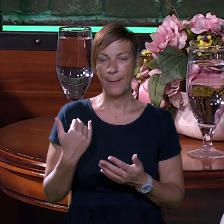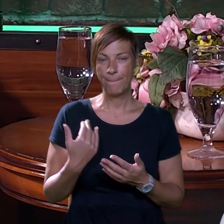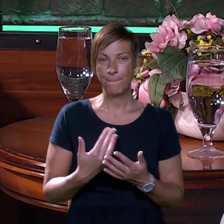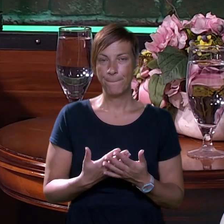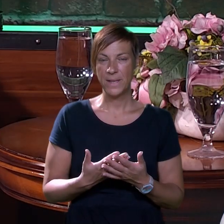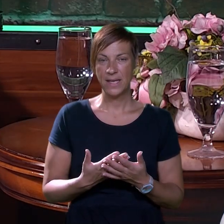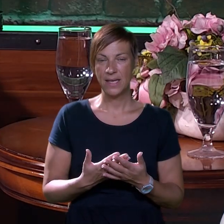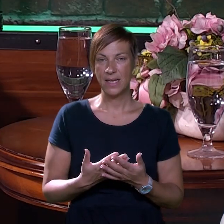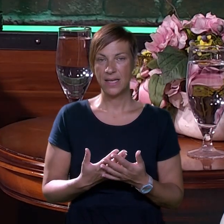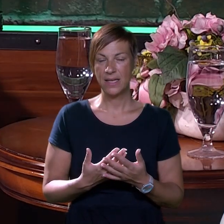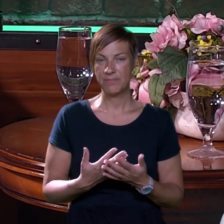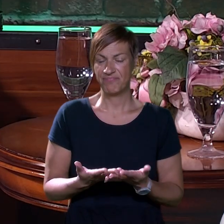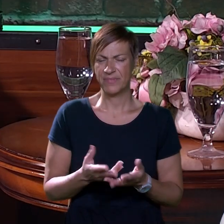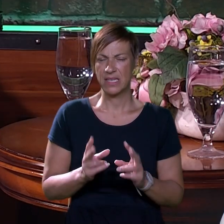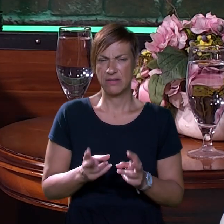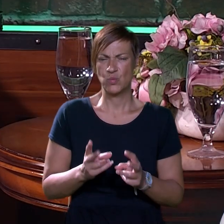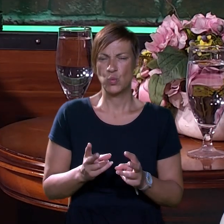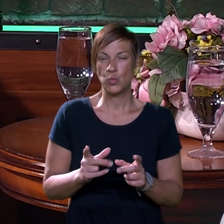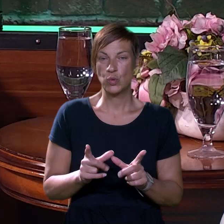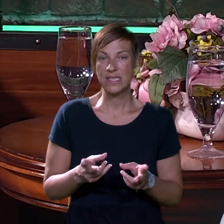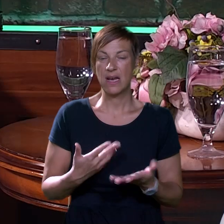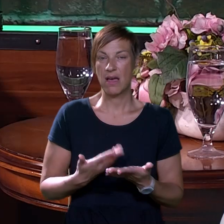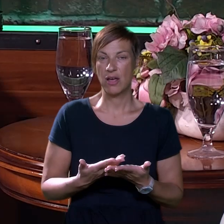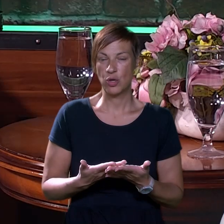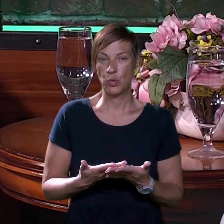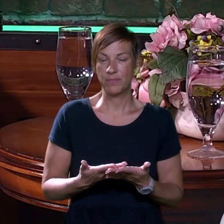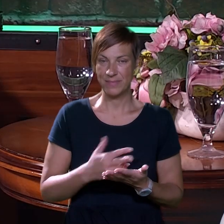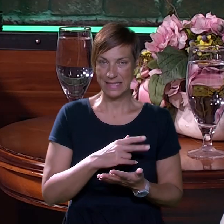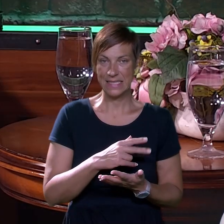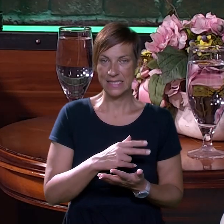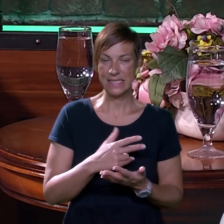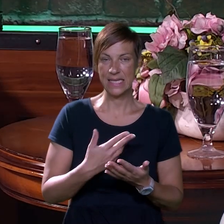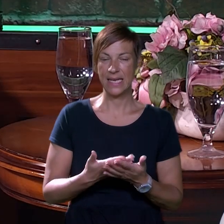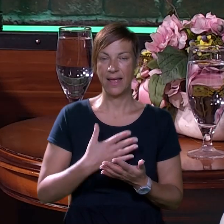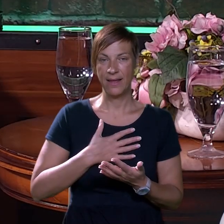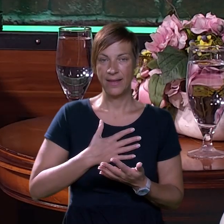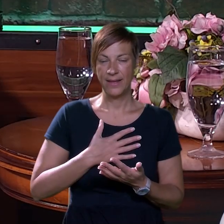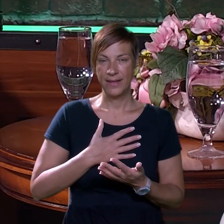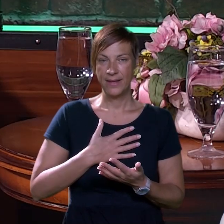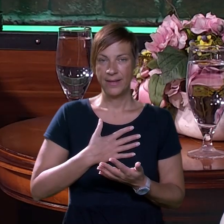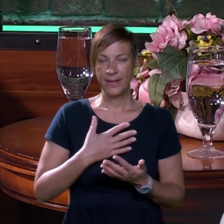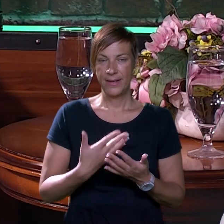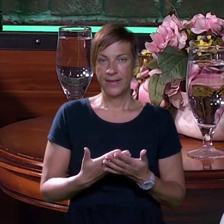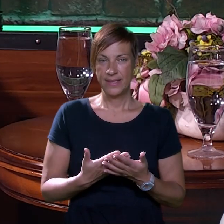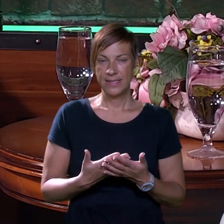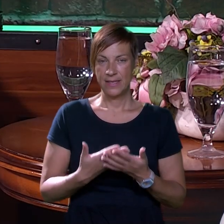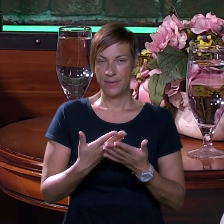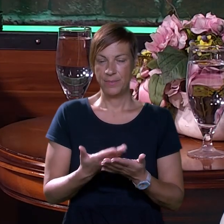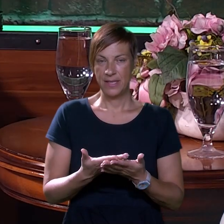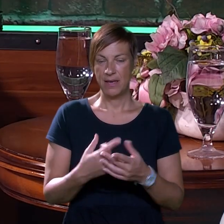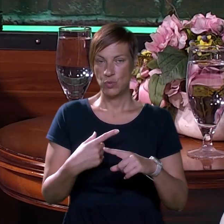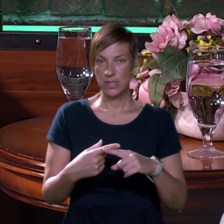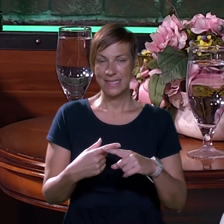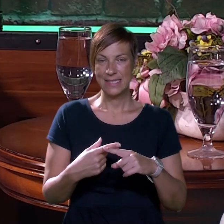bila opsjednuta svojim strahovima, pogotovo strahom za njega. I ja sam, evo, njemu